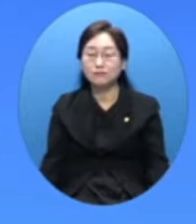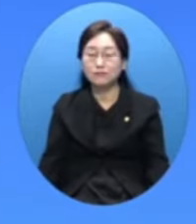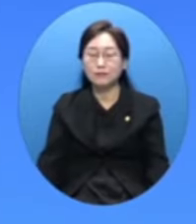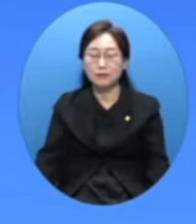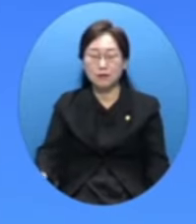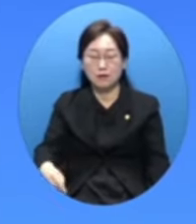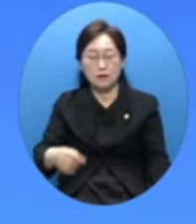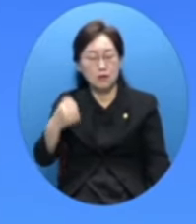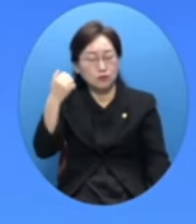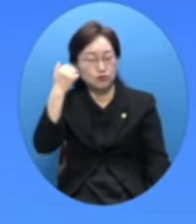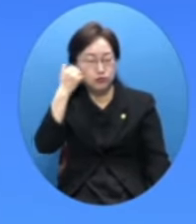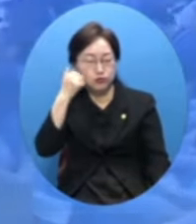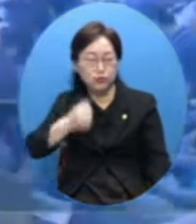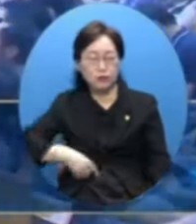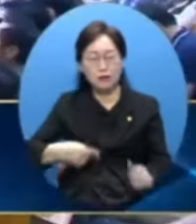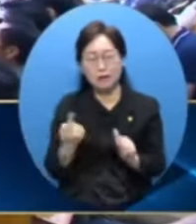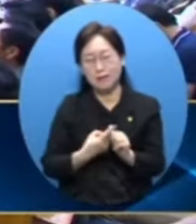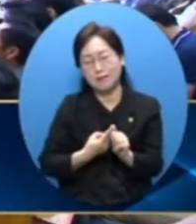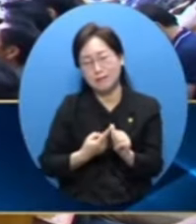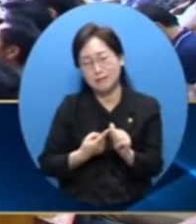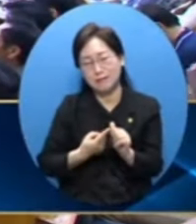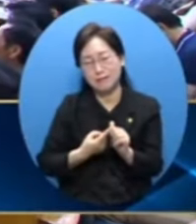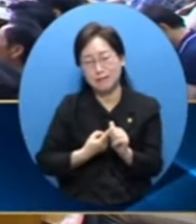부정적인 말에 그가 무너진 것입니다.